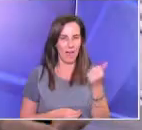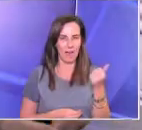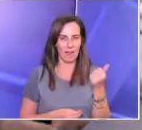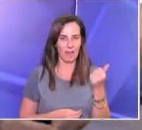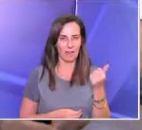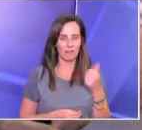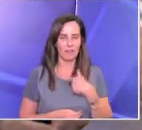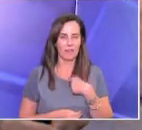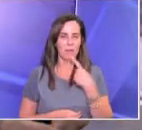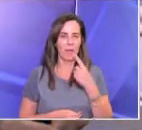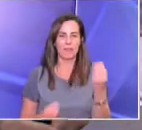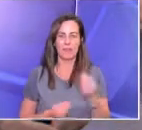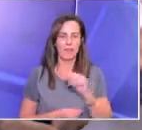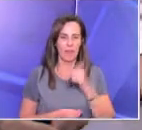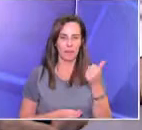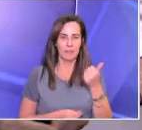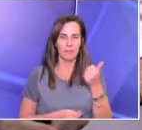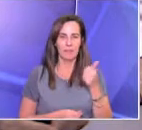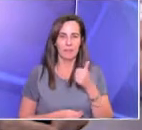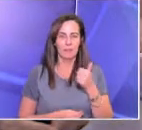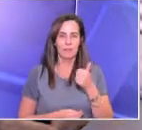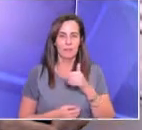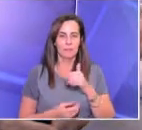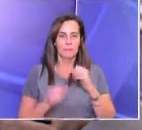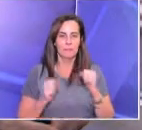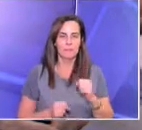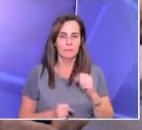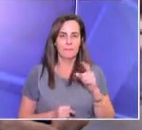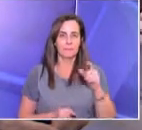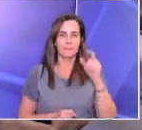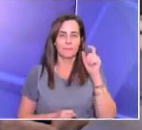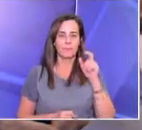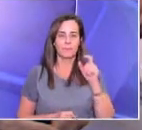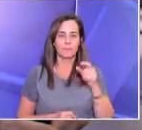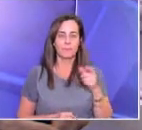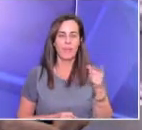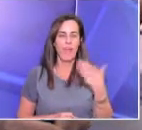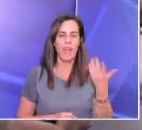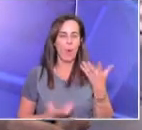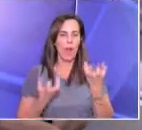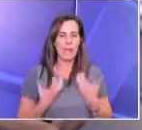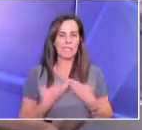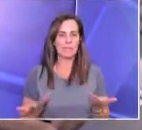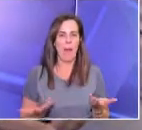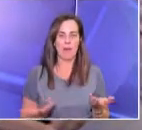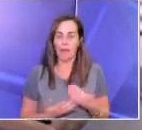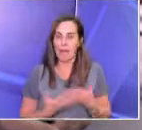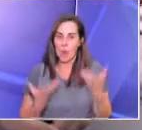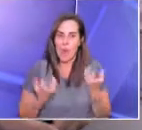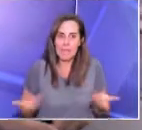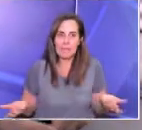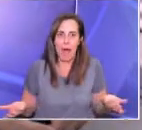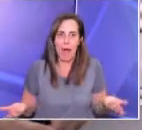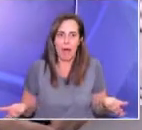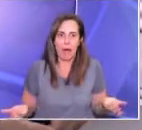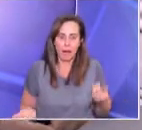הולכים בייס, אז אני אקח אותך אולי לדבר בעיניי הכי בייסיק. בעיניי הוא פוליטיקאי חסר קריזמה לחלוטין, שפשוט אין לו את זה. אני